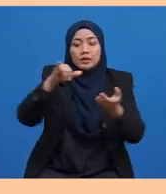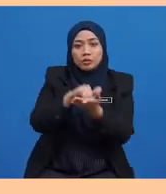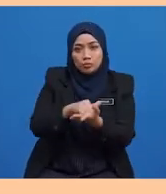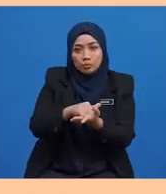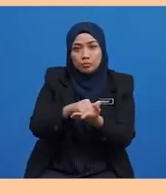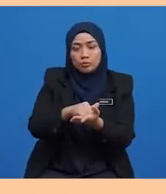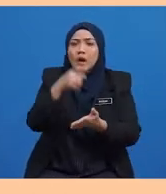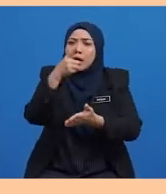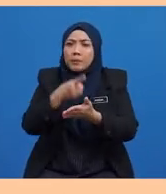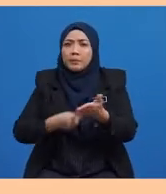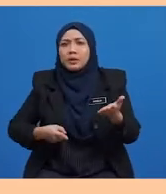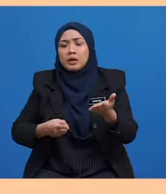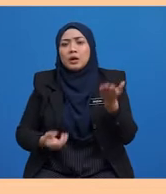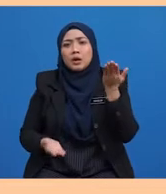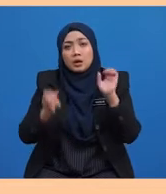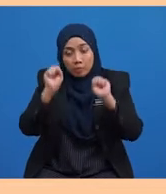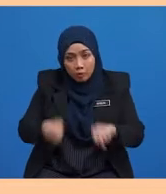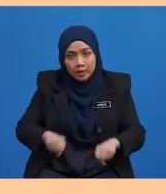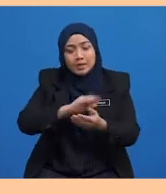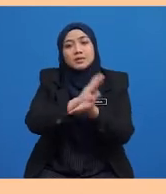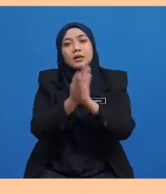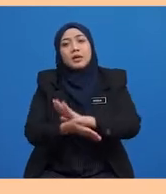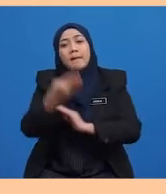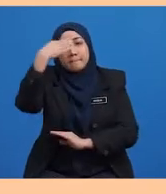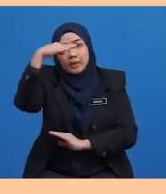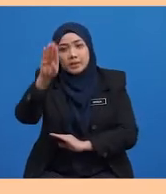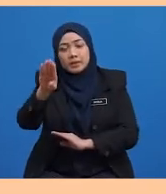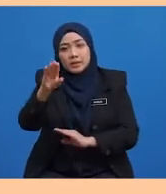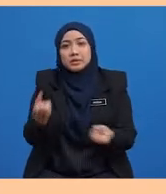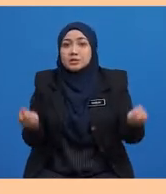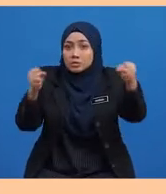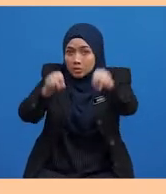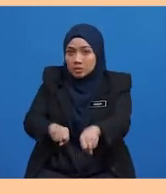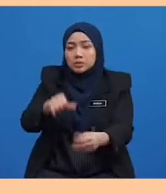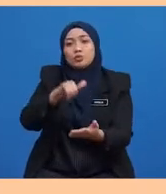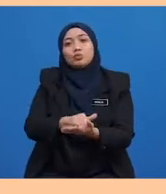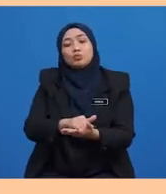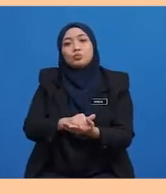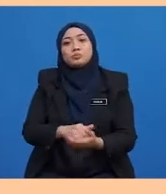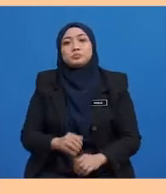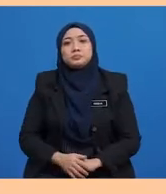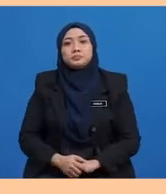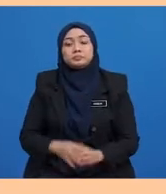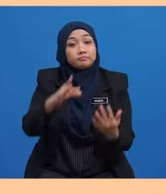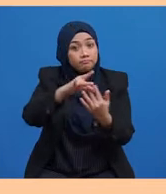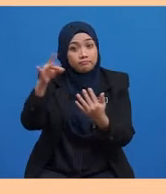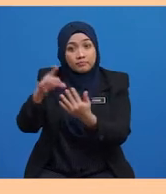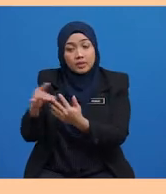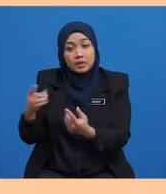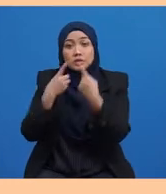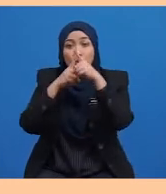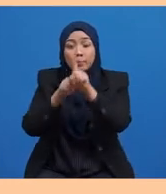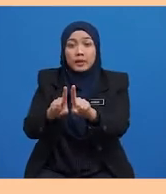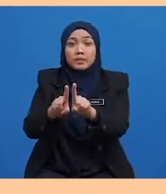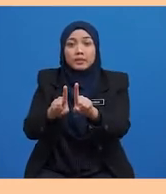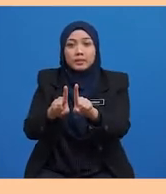tersebut. Apakah kebolehjadian bagi situasi tersebut? Pilihan